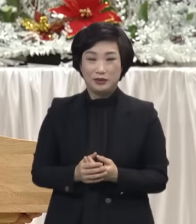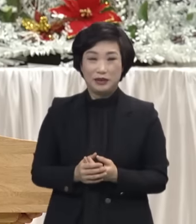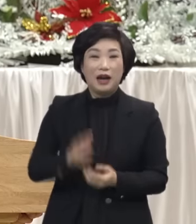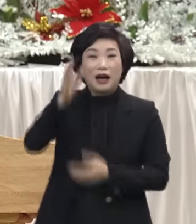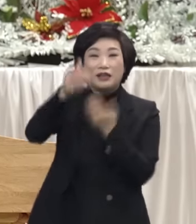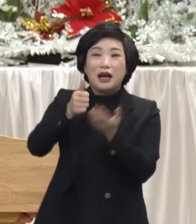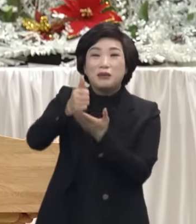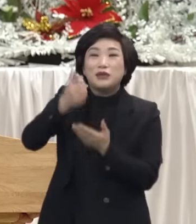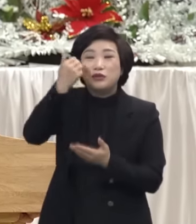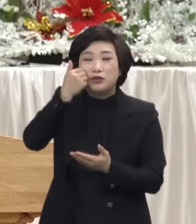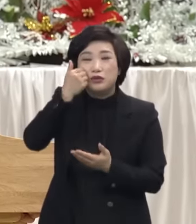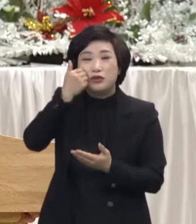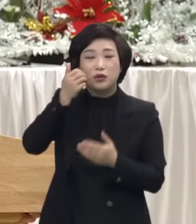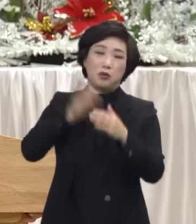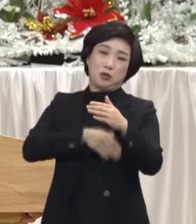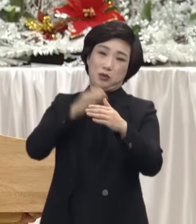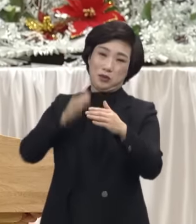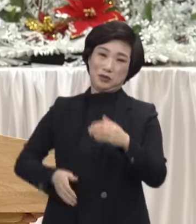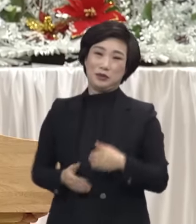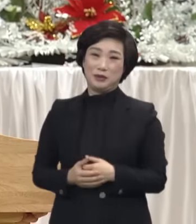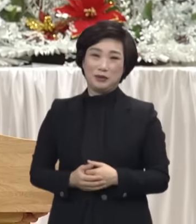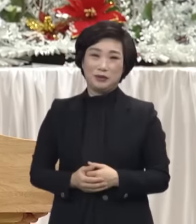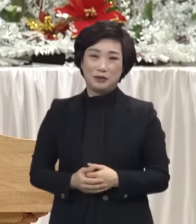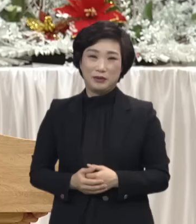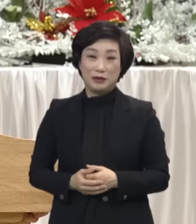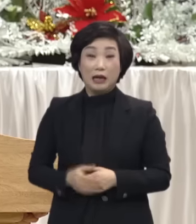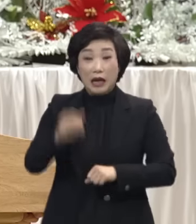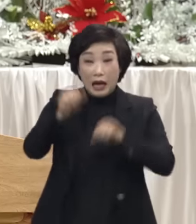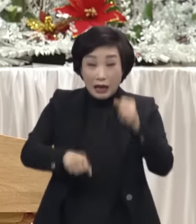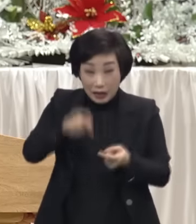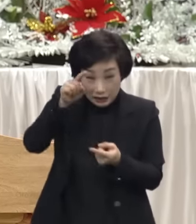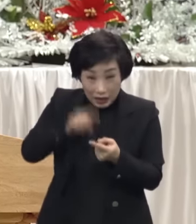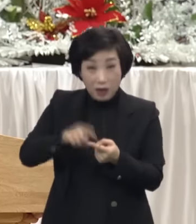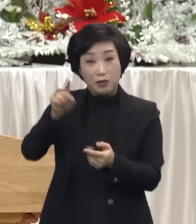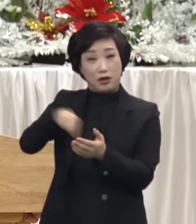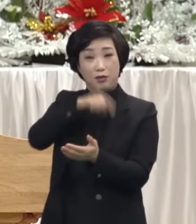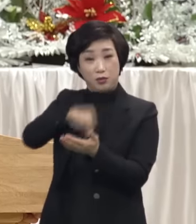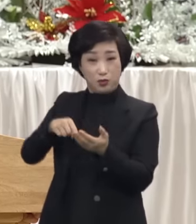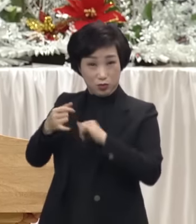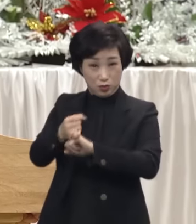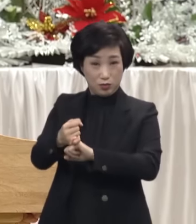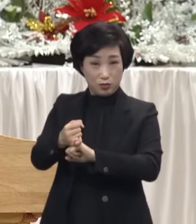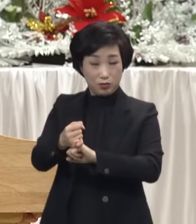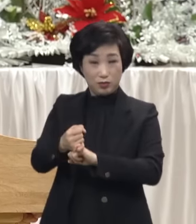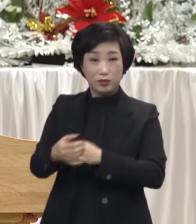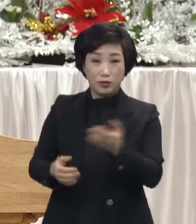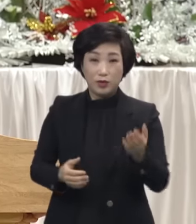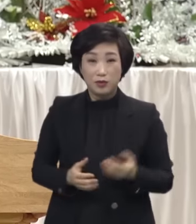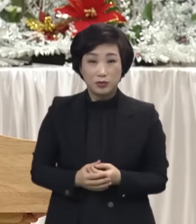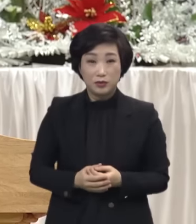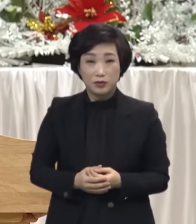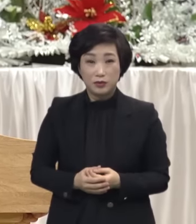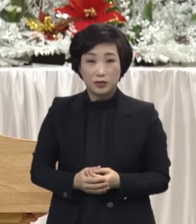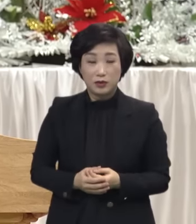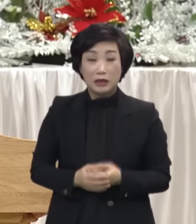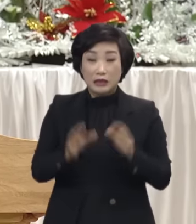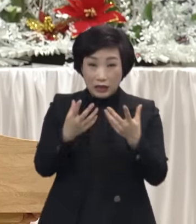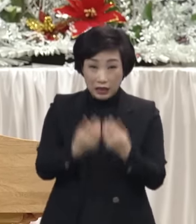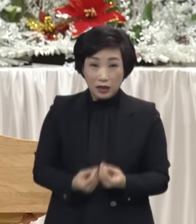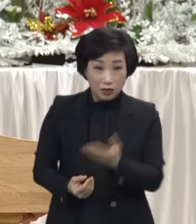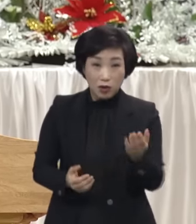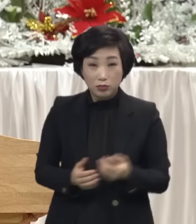하나님은 공의로우신 분입니다. 행한 대로 꼭 갚으시는 분입니다. 만약에